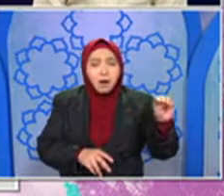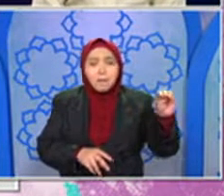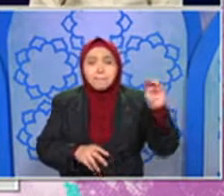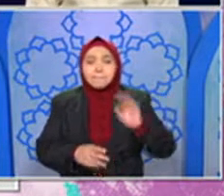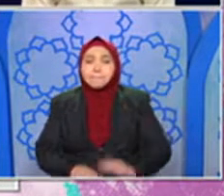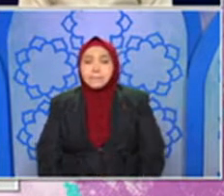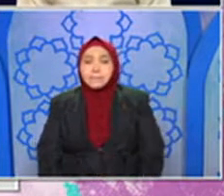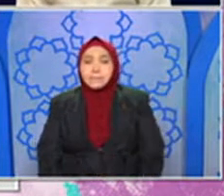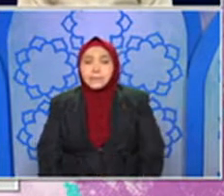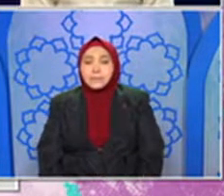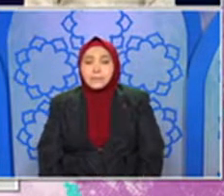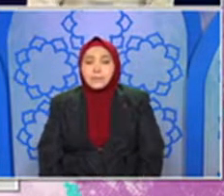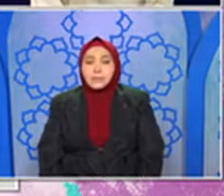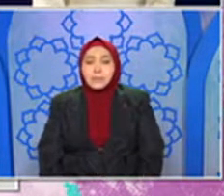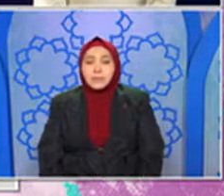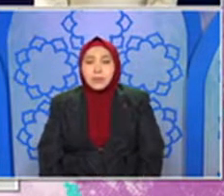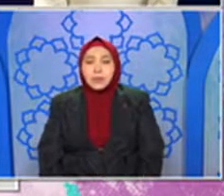haram.